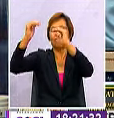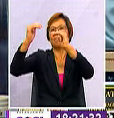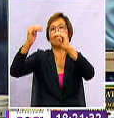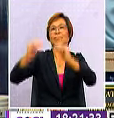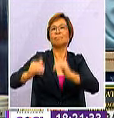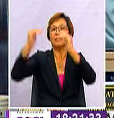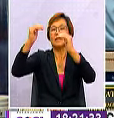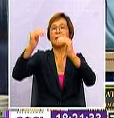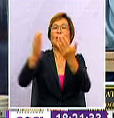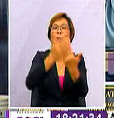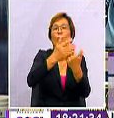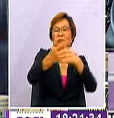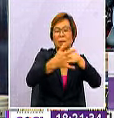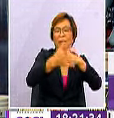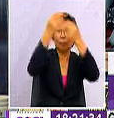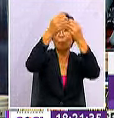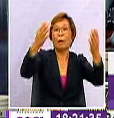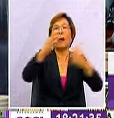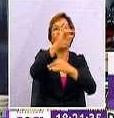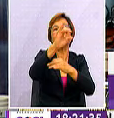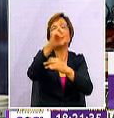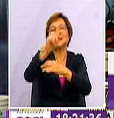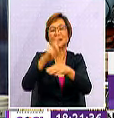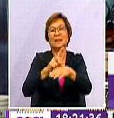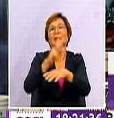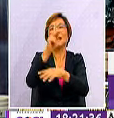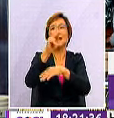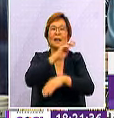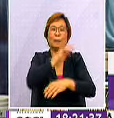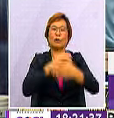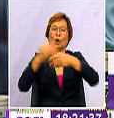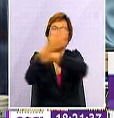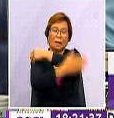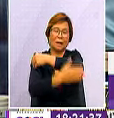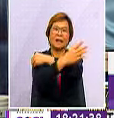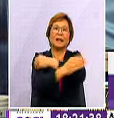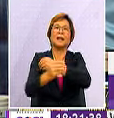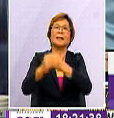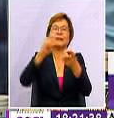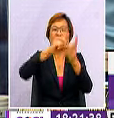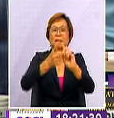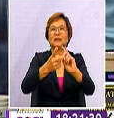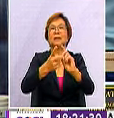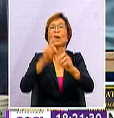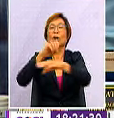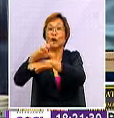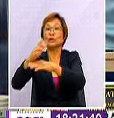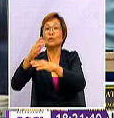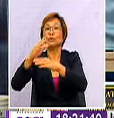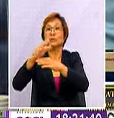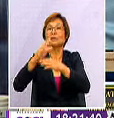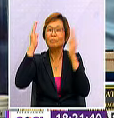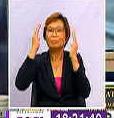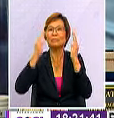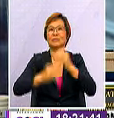infrastruktur serta kemudahan teknologi maklumat dan komunikasi di Kementerian Luar Negeri serta pendigitalan perkhidmatan konsular Malaysia di luar negara.